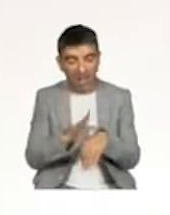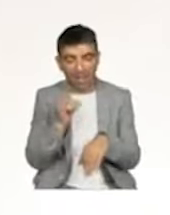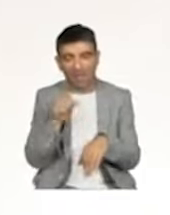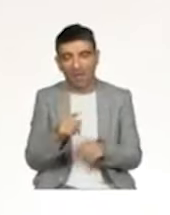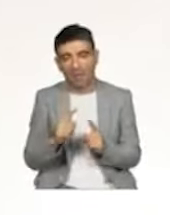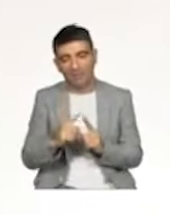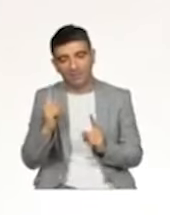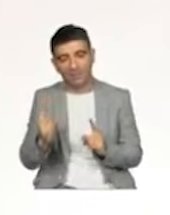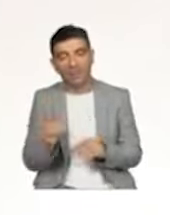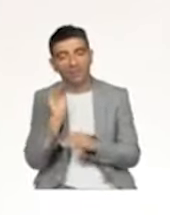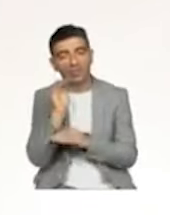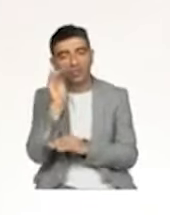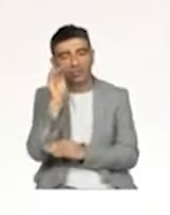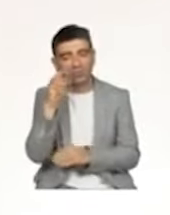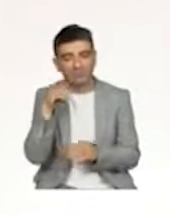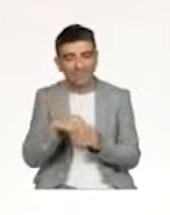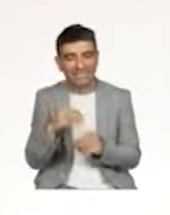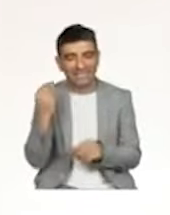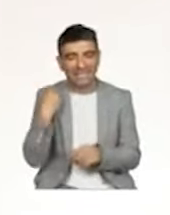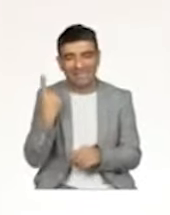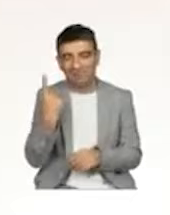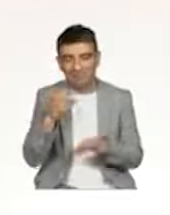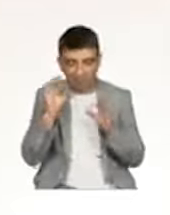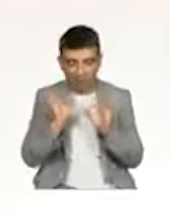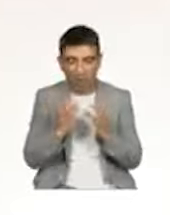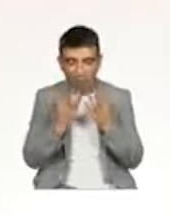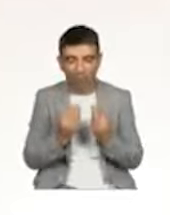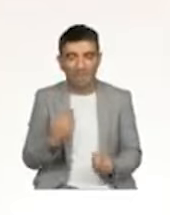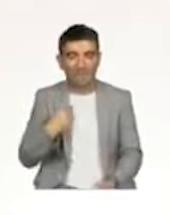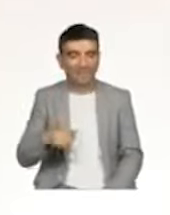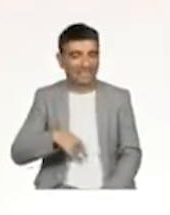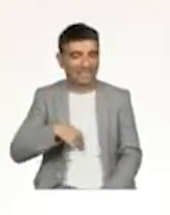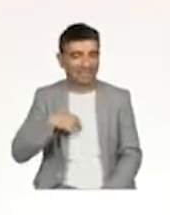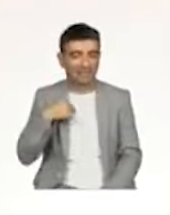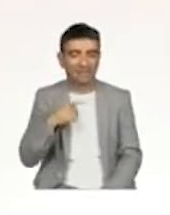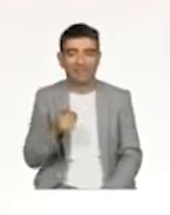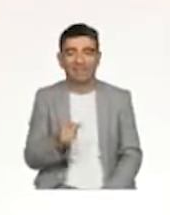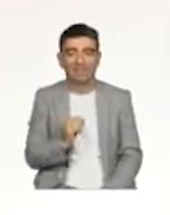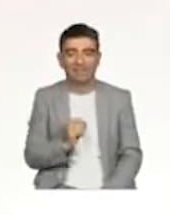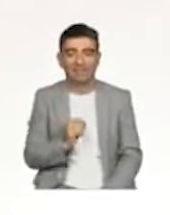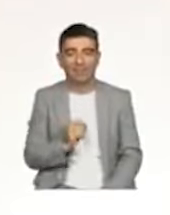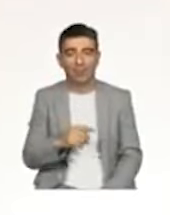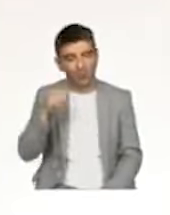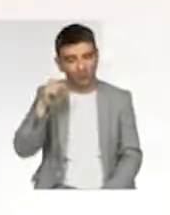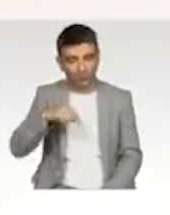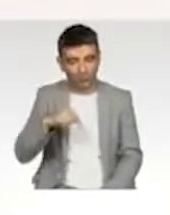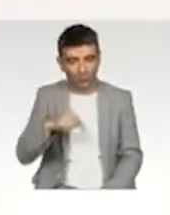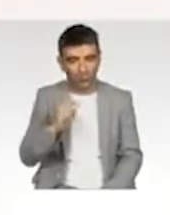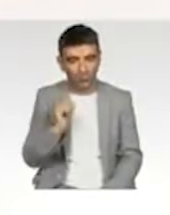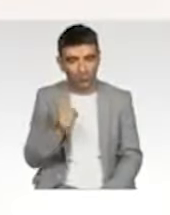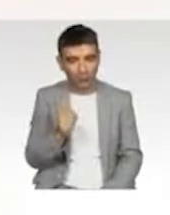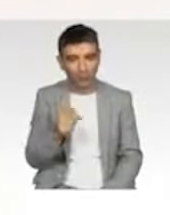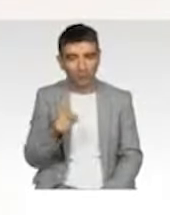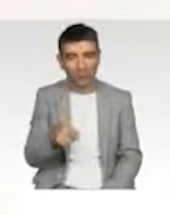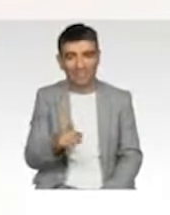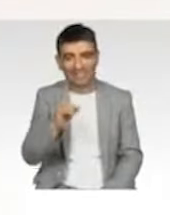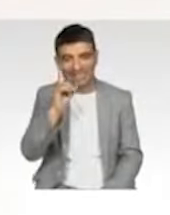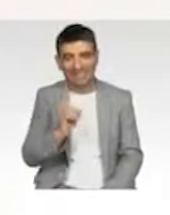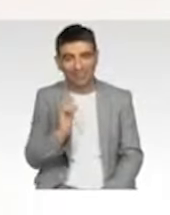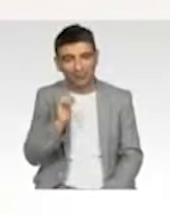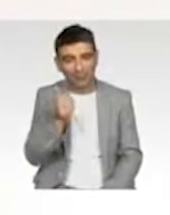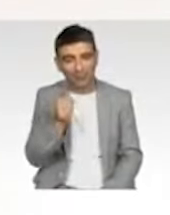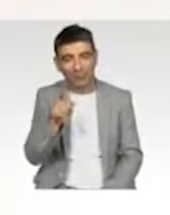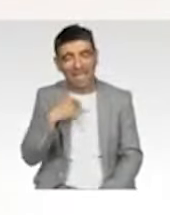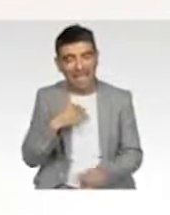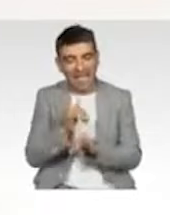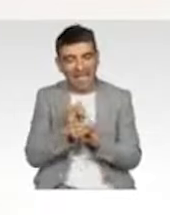itibaren hayatımda yeni bir başlangıç olacağını hissettim. Emrah. Ve bugün de hala o ilk günkü